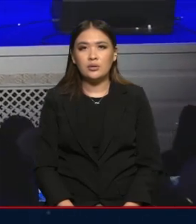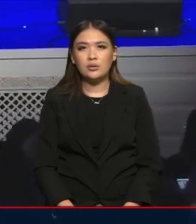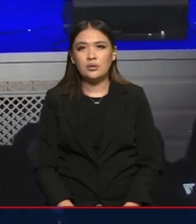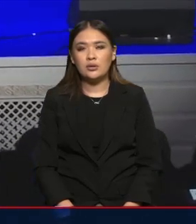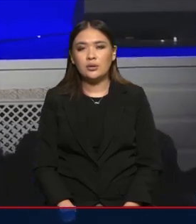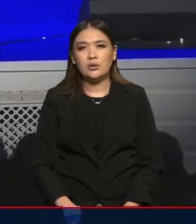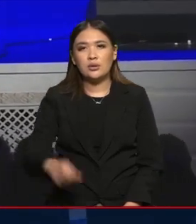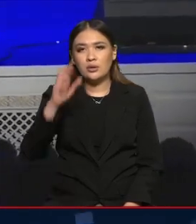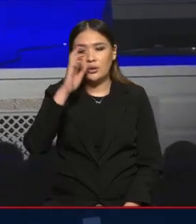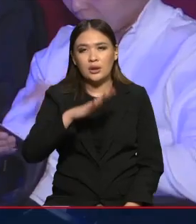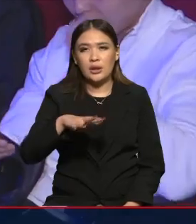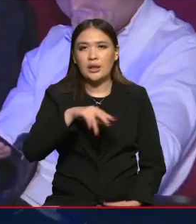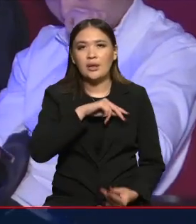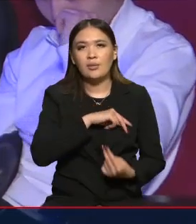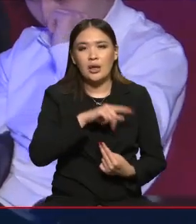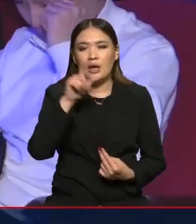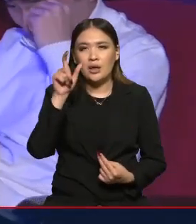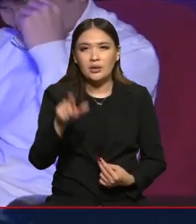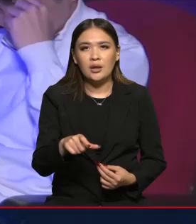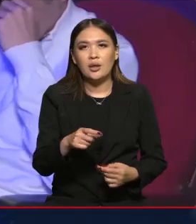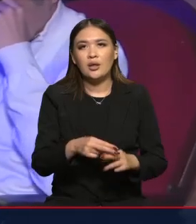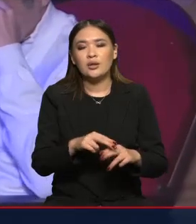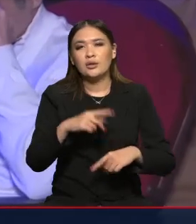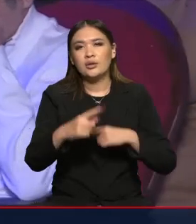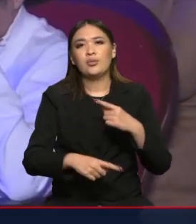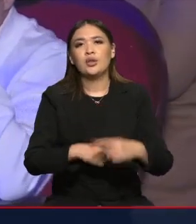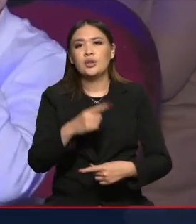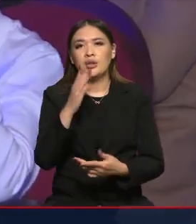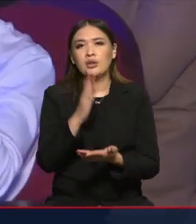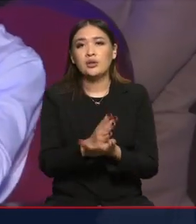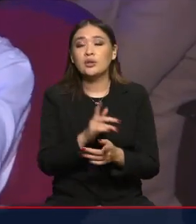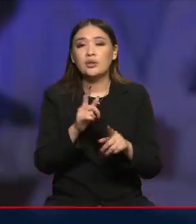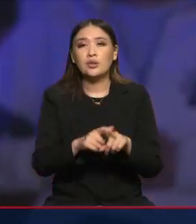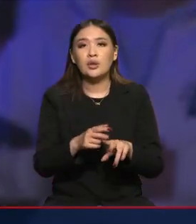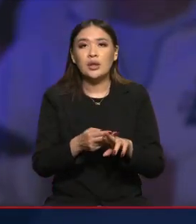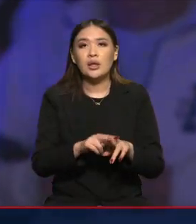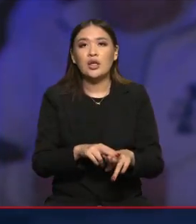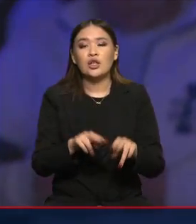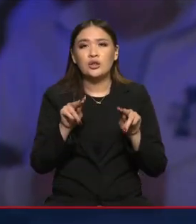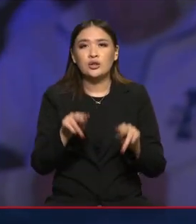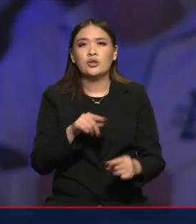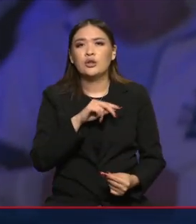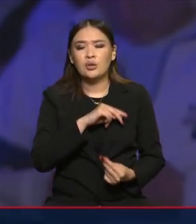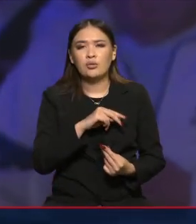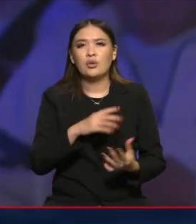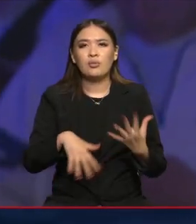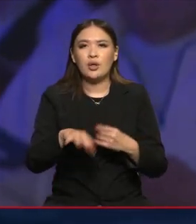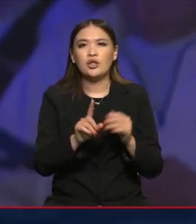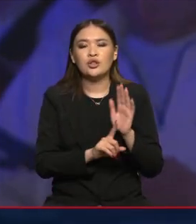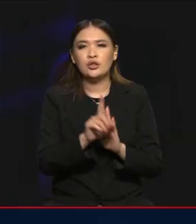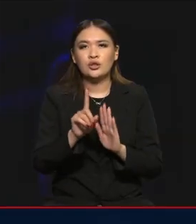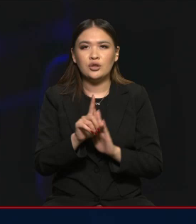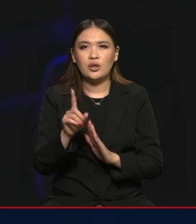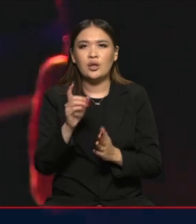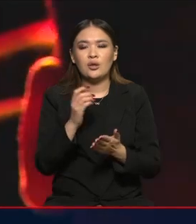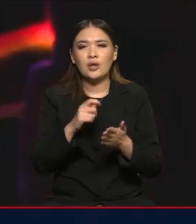Ел ішінде еңбек адамның көркі, адам заманның көркі деген тәмсіл бар. Шындығында адал еңбек бүкіл жетістіктің бастауы, табысқа